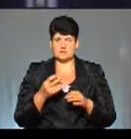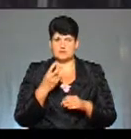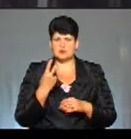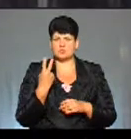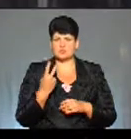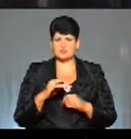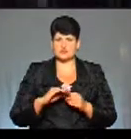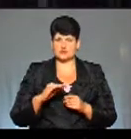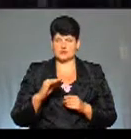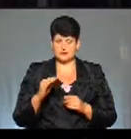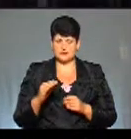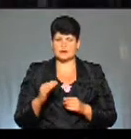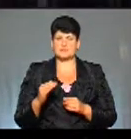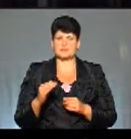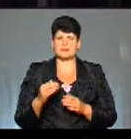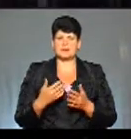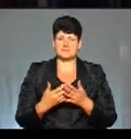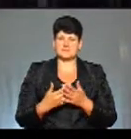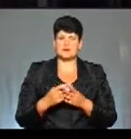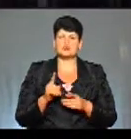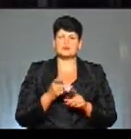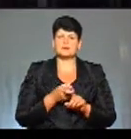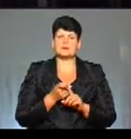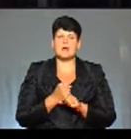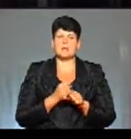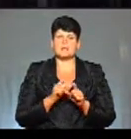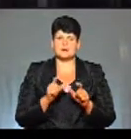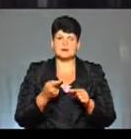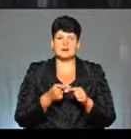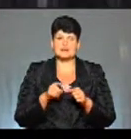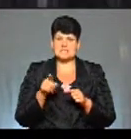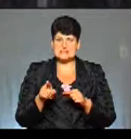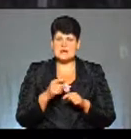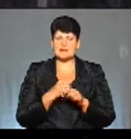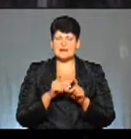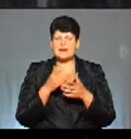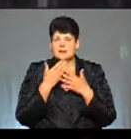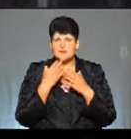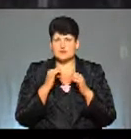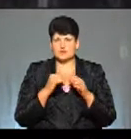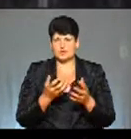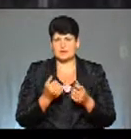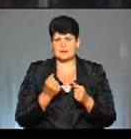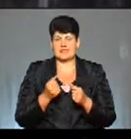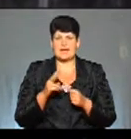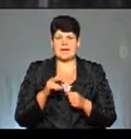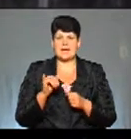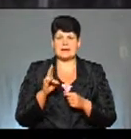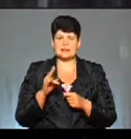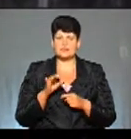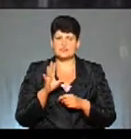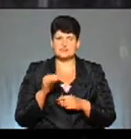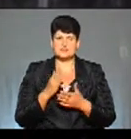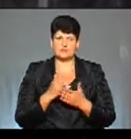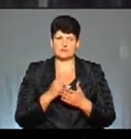сходинки. До речі, щодо аптек, така аптека не мала отримати ліцензію, тому що всі аптеки мають бути доступними для